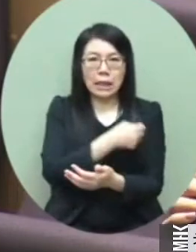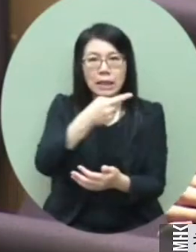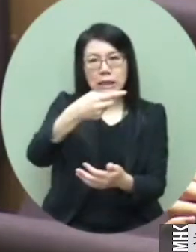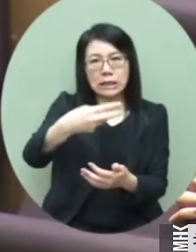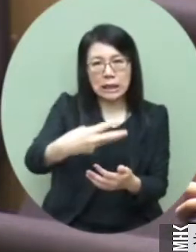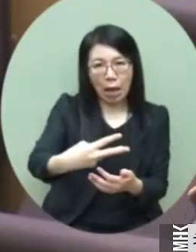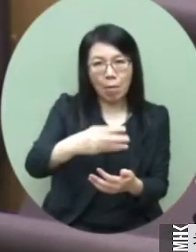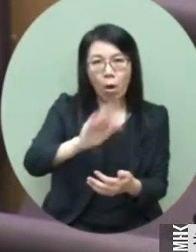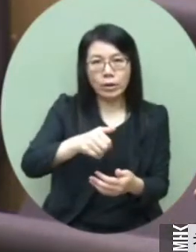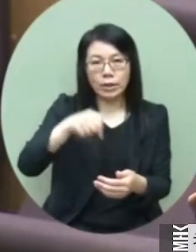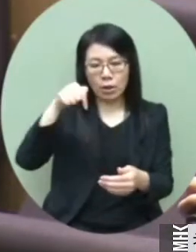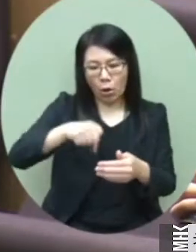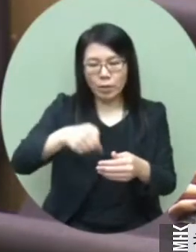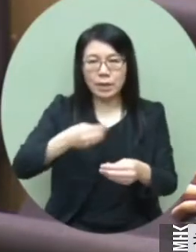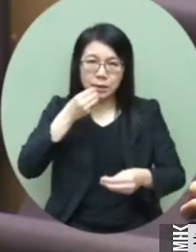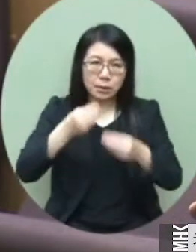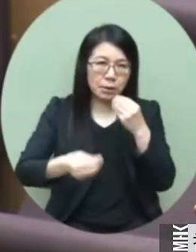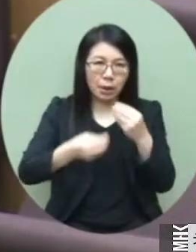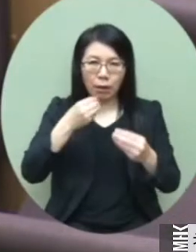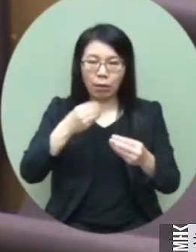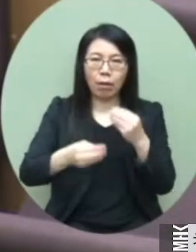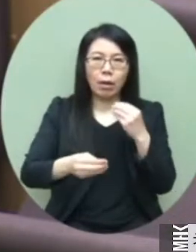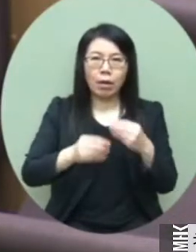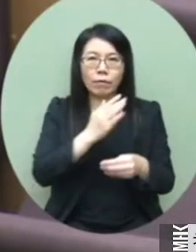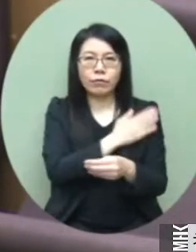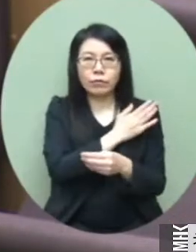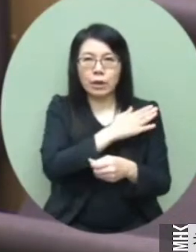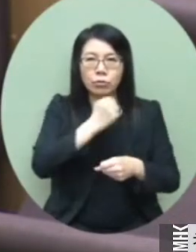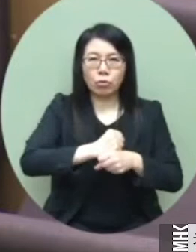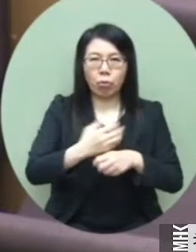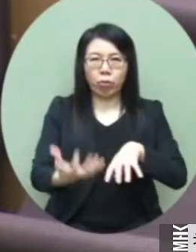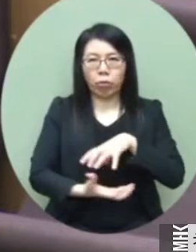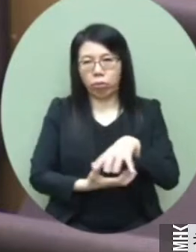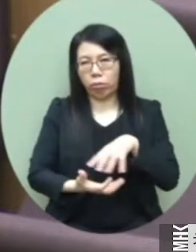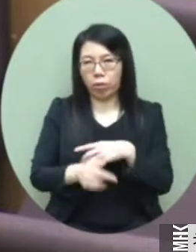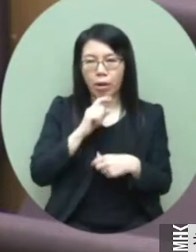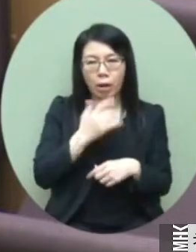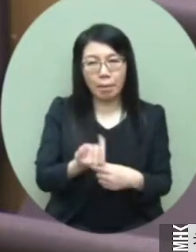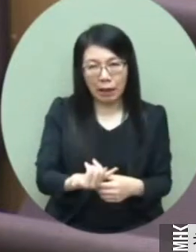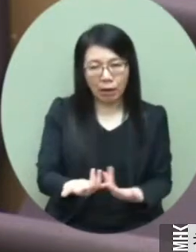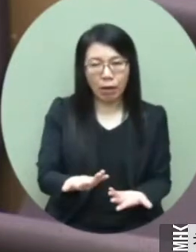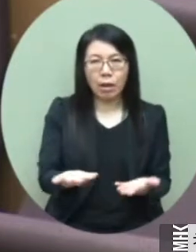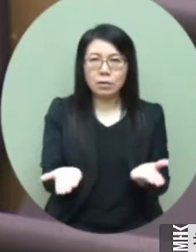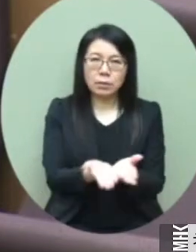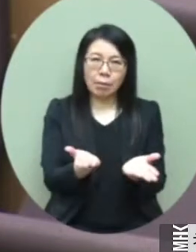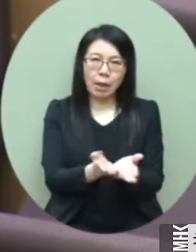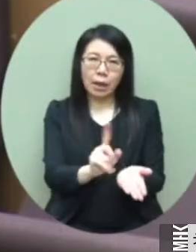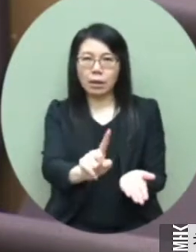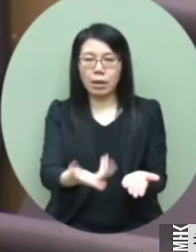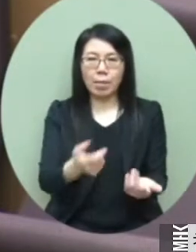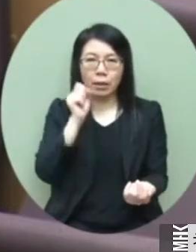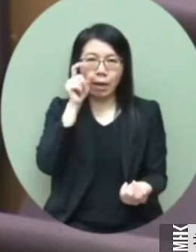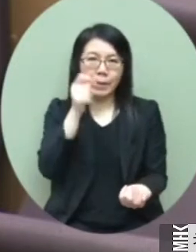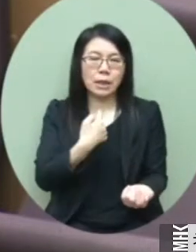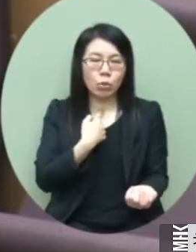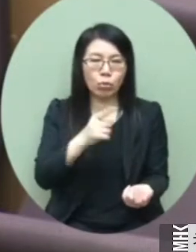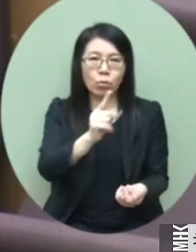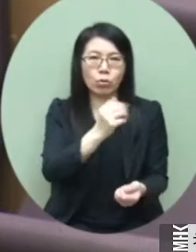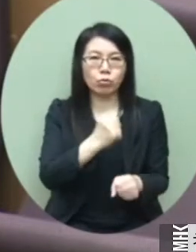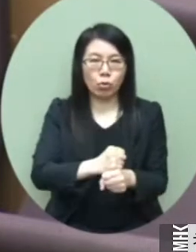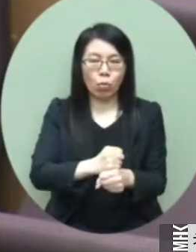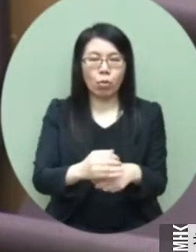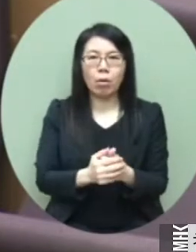針先俾你喺入面食嘢啦，有冇諗過嗰個執行嗰個複雜性嘅問題咧？一啲證明其實有冇話特別要點樣做